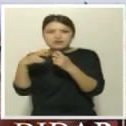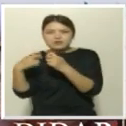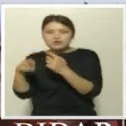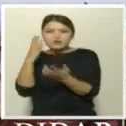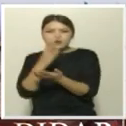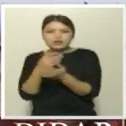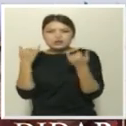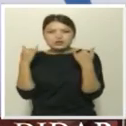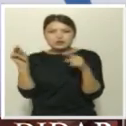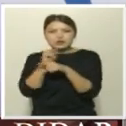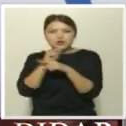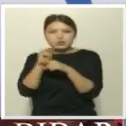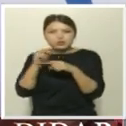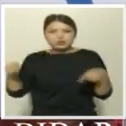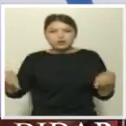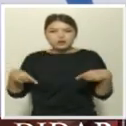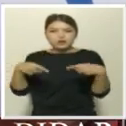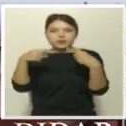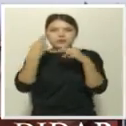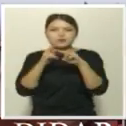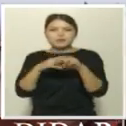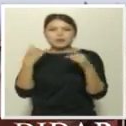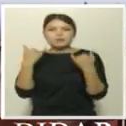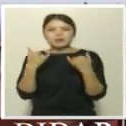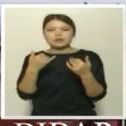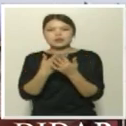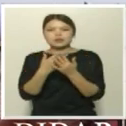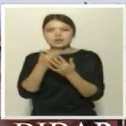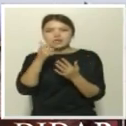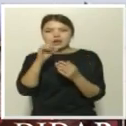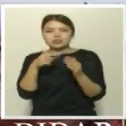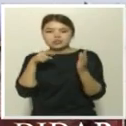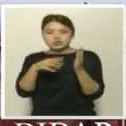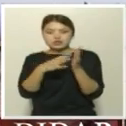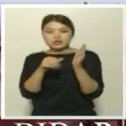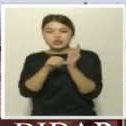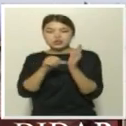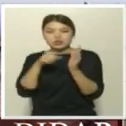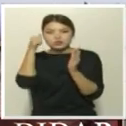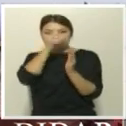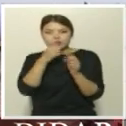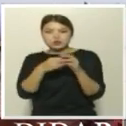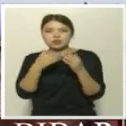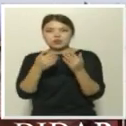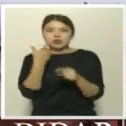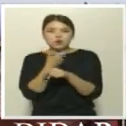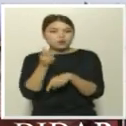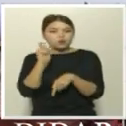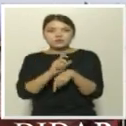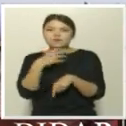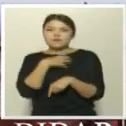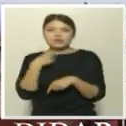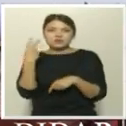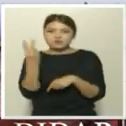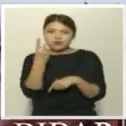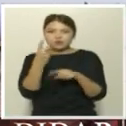Сейчас ведутся ремонтные работы, поскольку это конвейер, который работает с 1960-х годов, очень важно запустить вторую